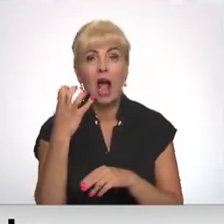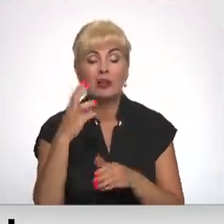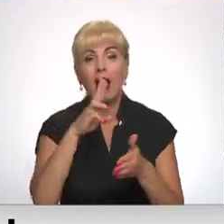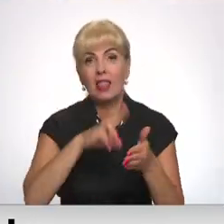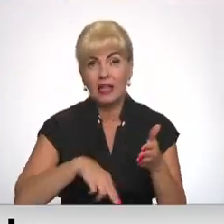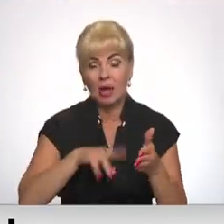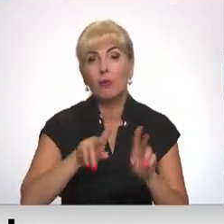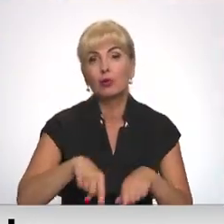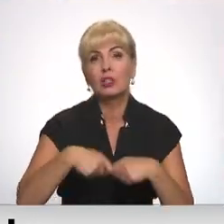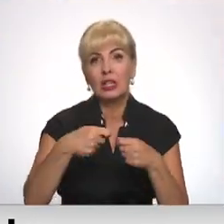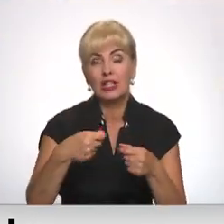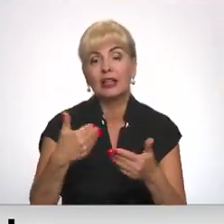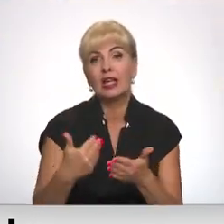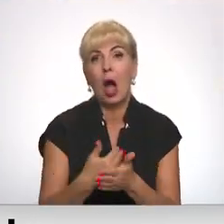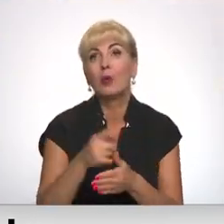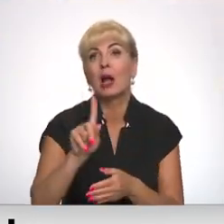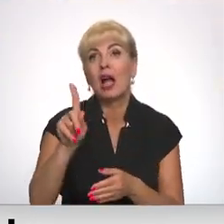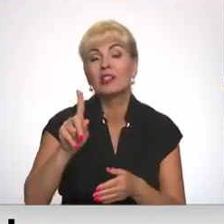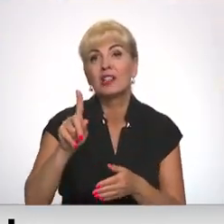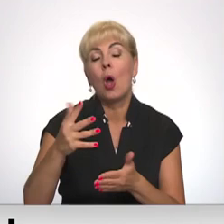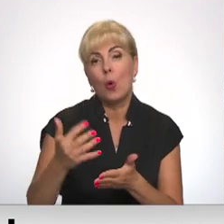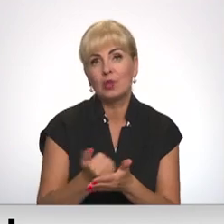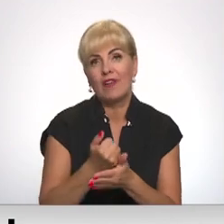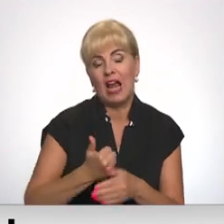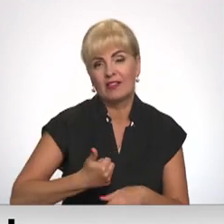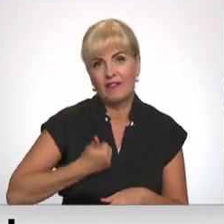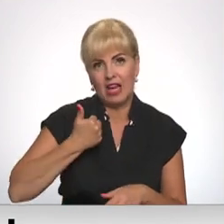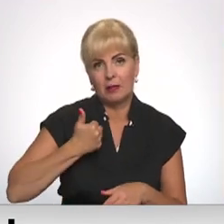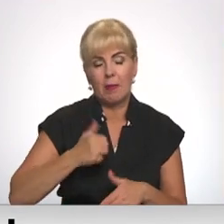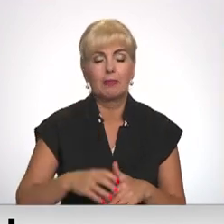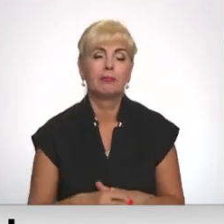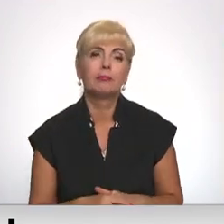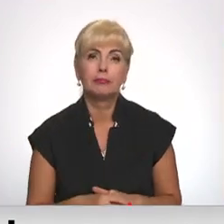licences tiks izsniegts arī jaunajam uzvarētājam. Dāvids Frenerfelds, Latvijas televīzija.